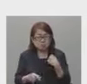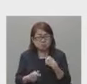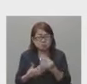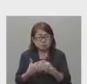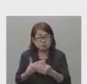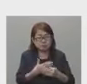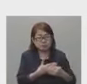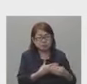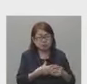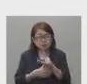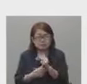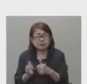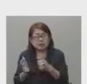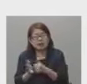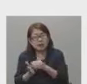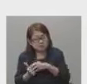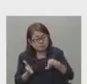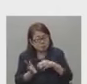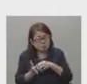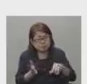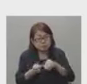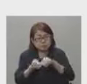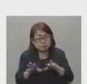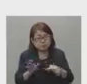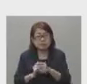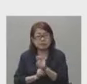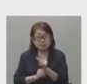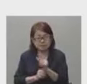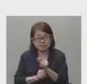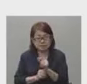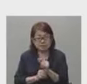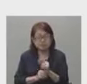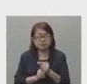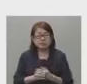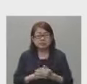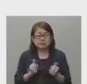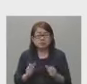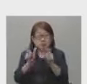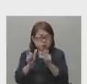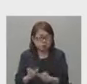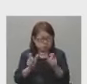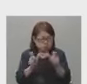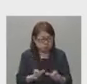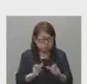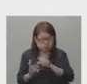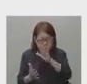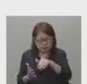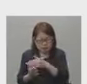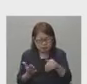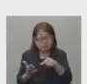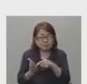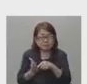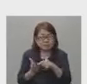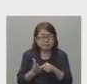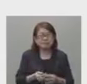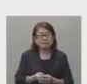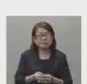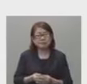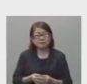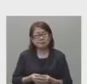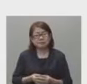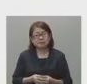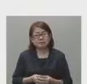จำนวนแชร์ก็20แชร์ทำวนทุก1ชั่วโมงแต่ละหน่วยก็จะรายงานผ่านแบบฟอร์มนี้สไลด์ถัดไป